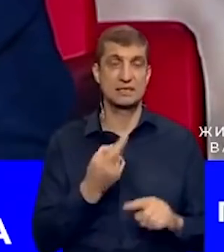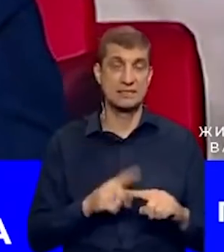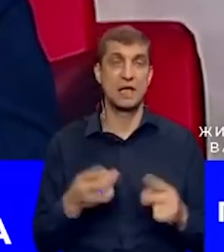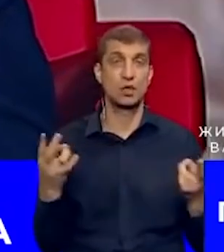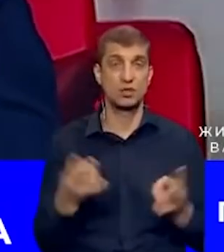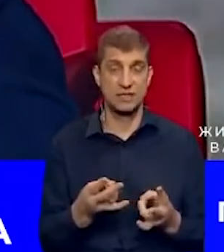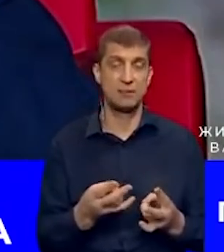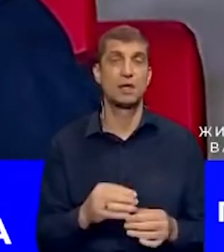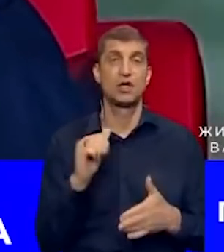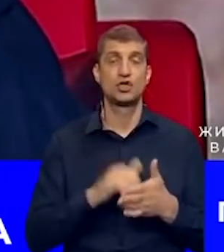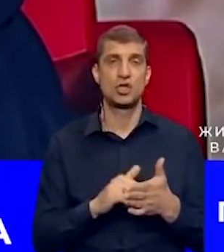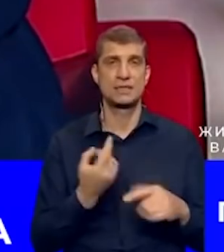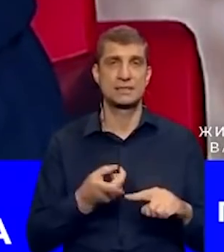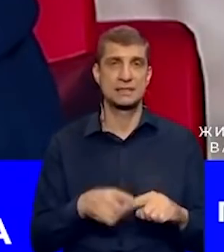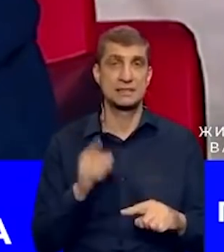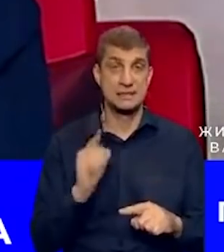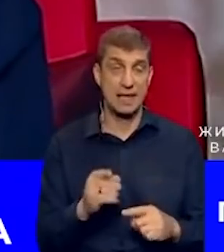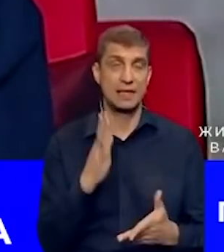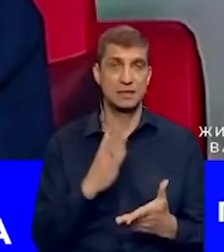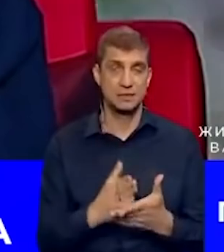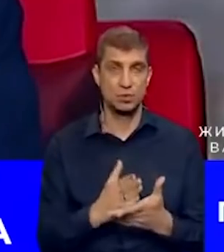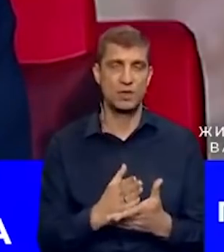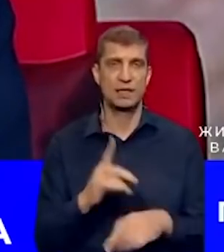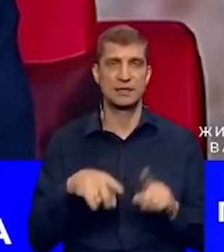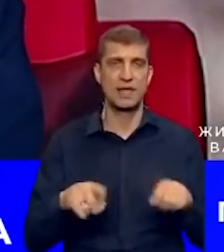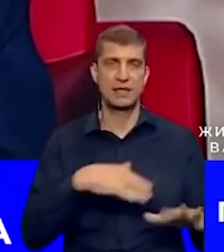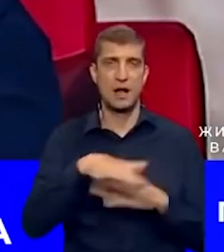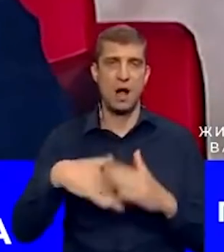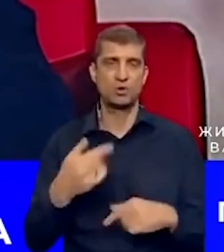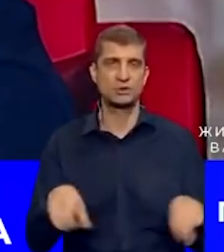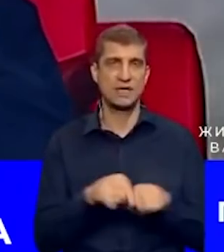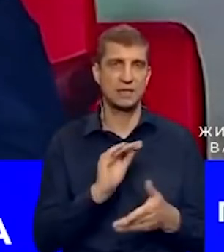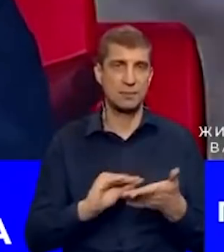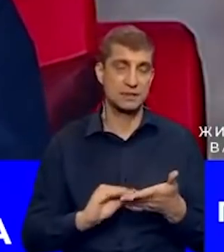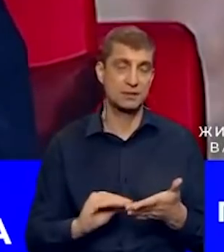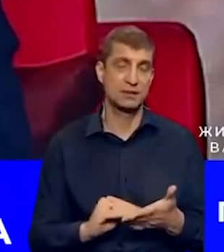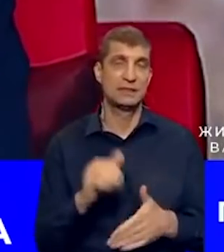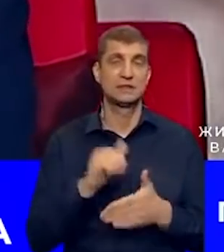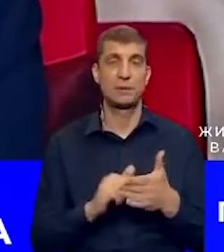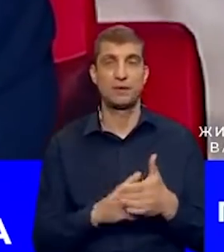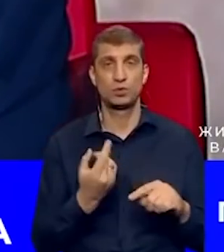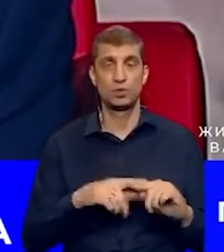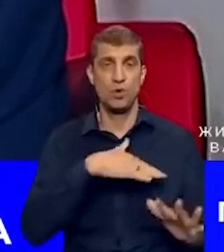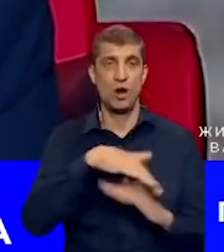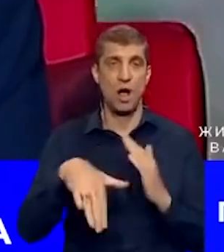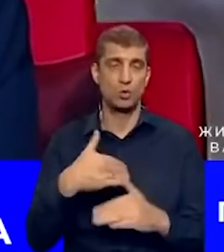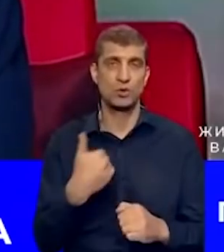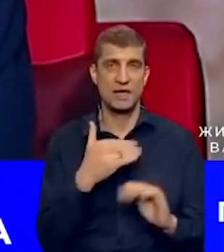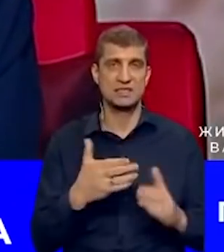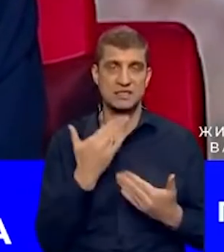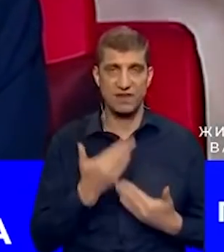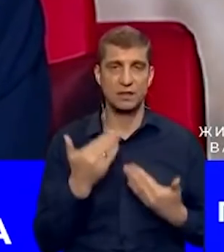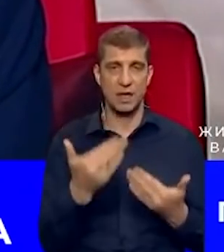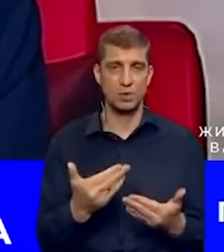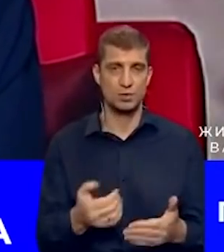і через це існує деякий хаос, так написано. І от з приводу цього хаосу я